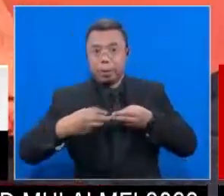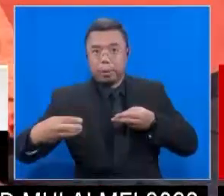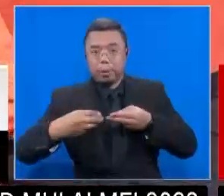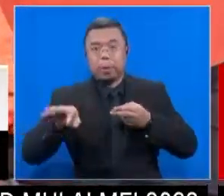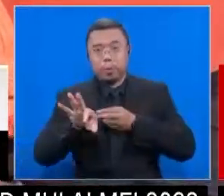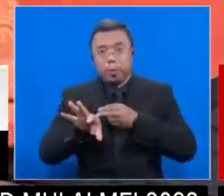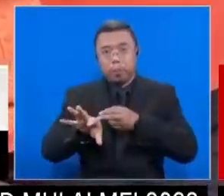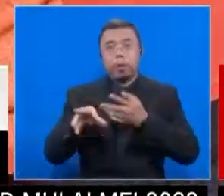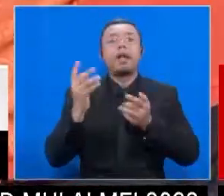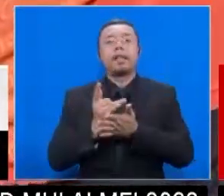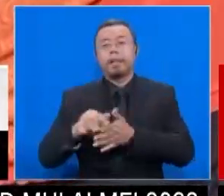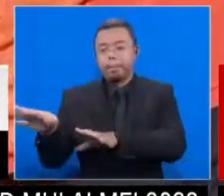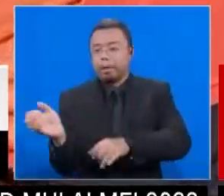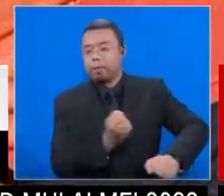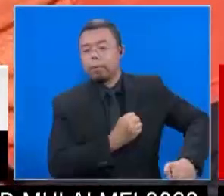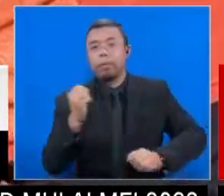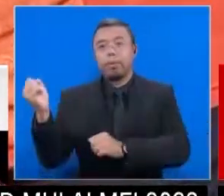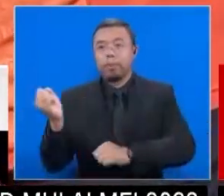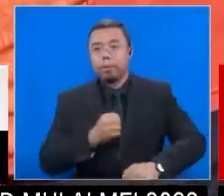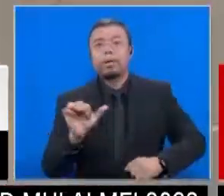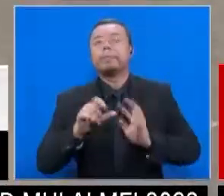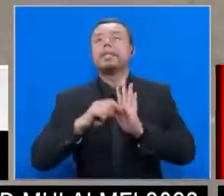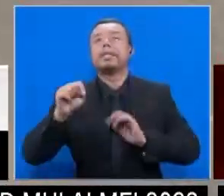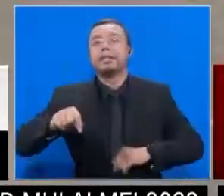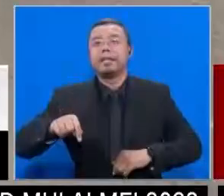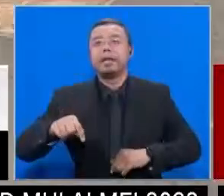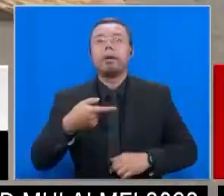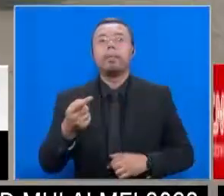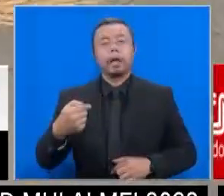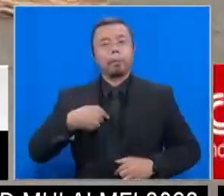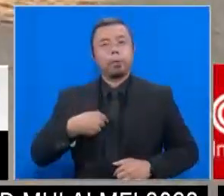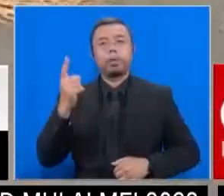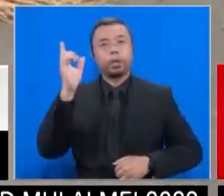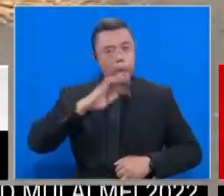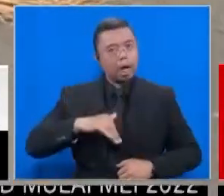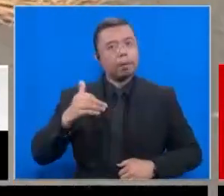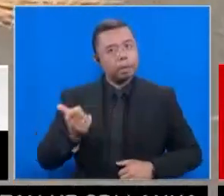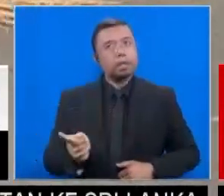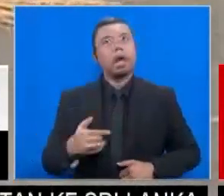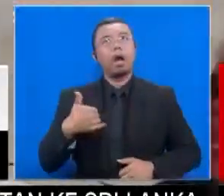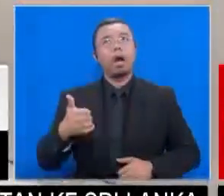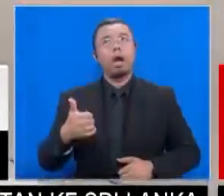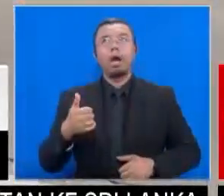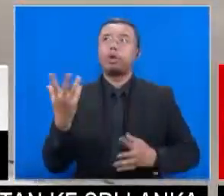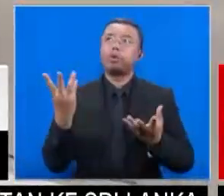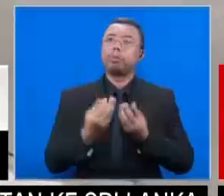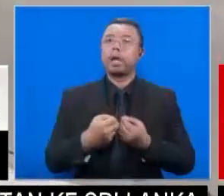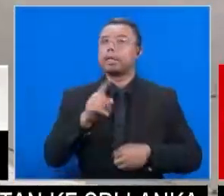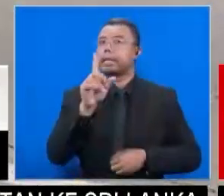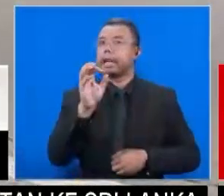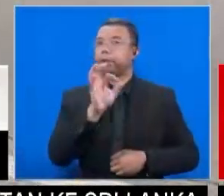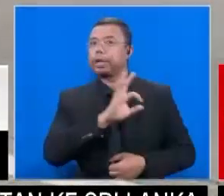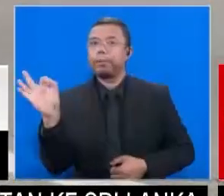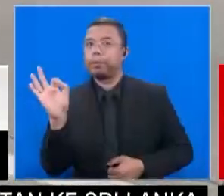mereka tetap mencari rezeki di pinggir jalan seperti ini. Mereka mengaku dalam satu hari ada yang bisa mendapatkan hingga 100